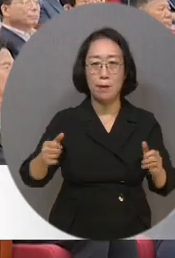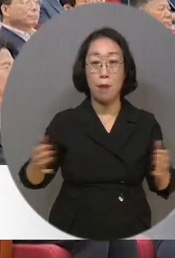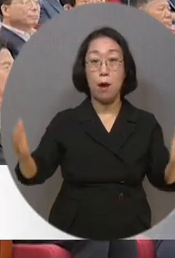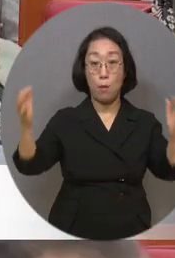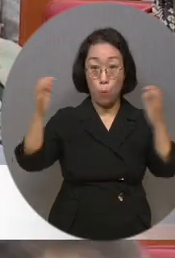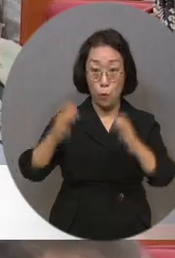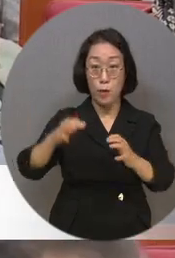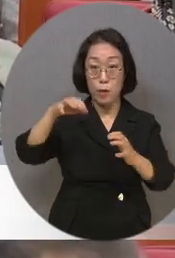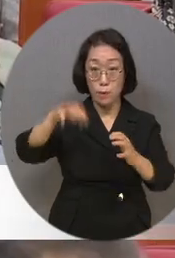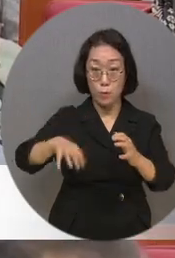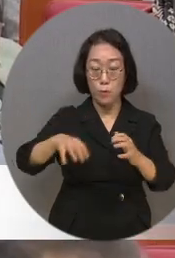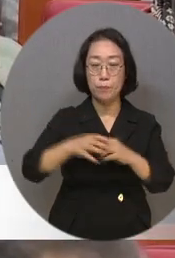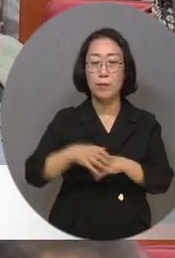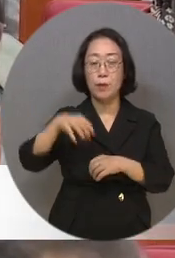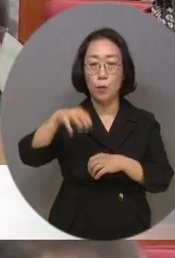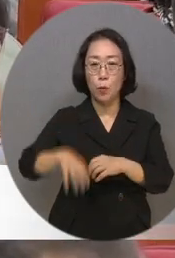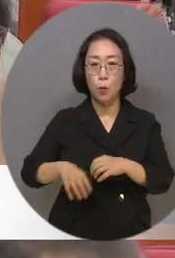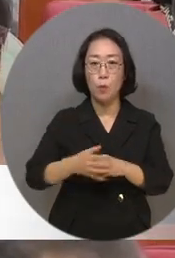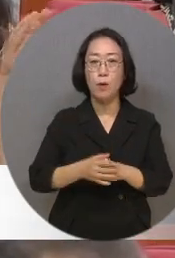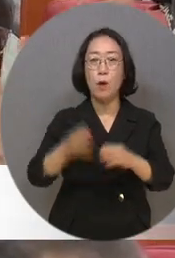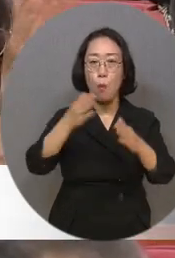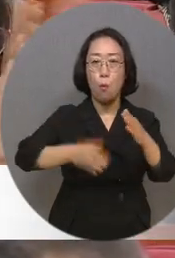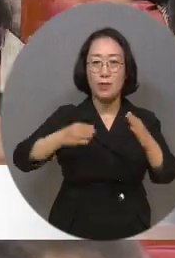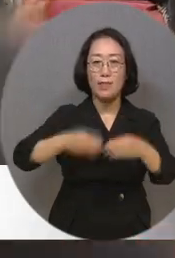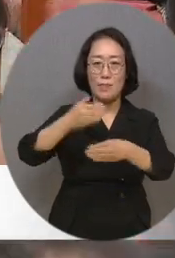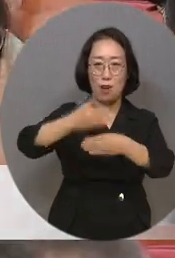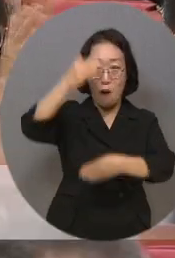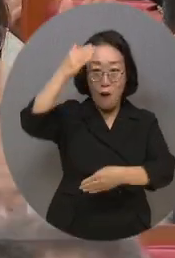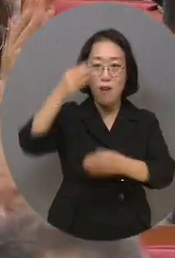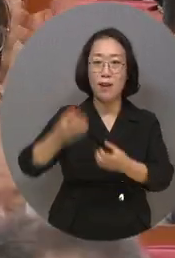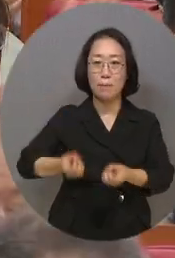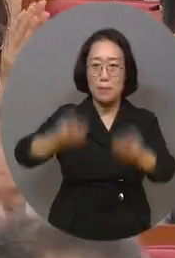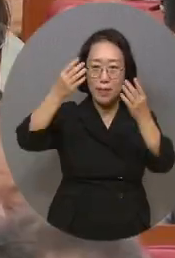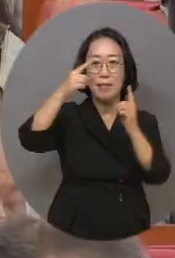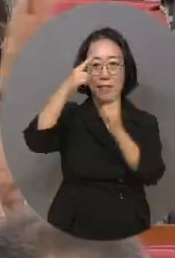가운데 전남 동부청사 공식 개청식이 열렸습니다.